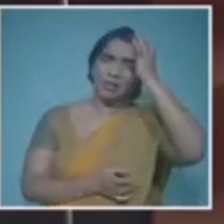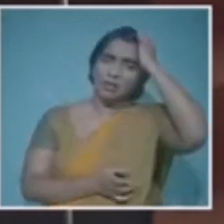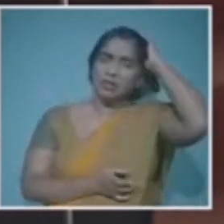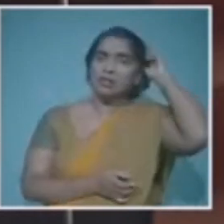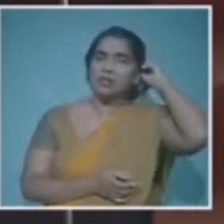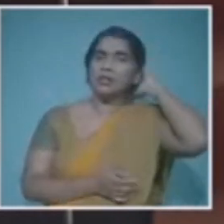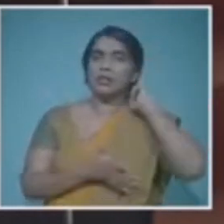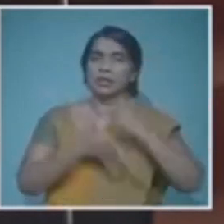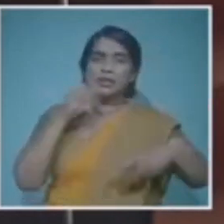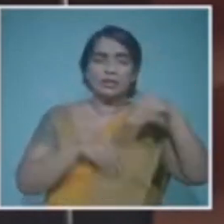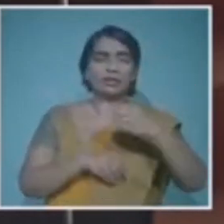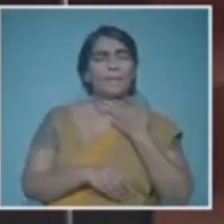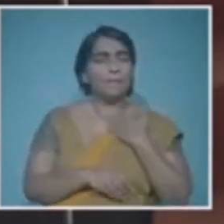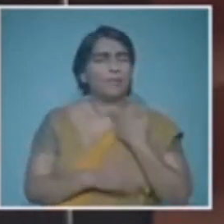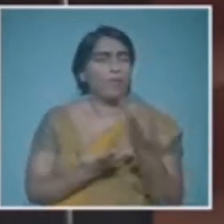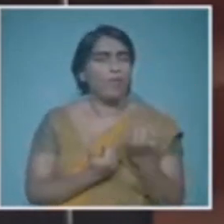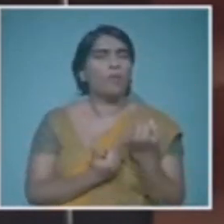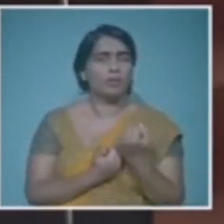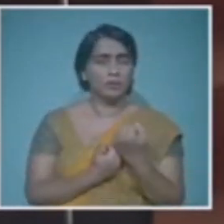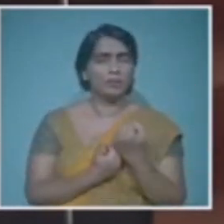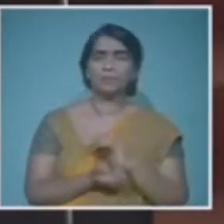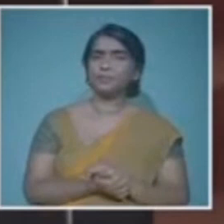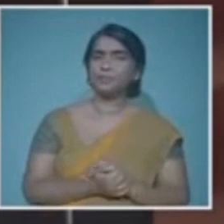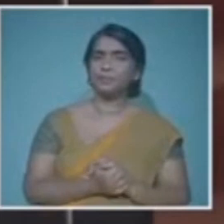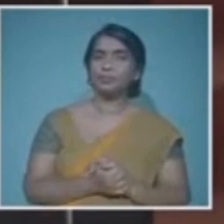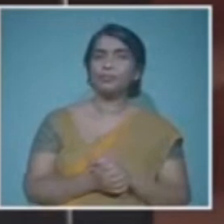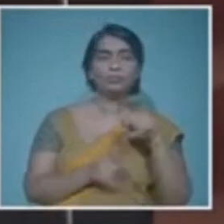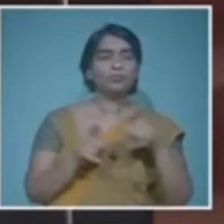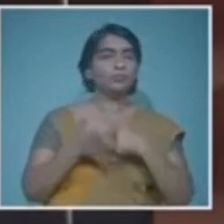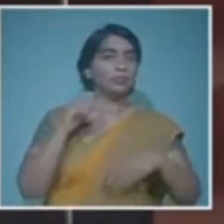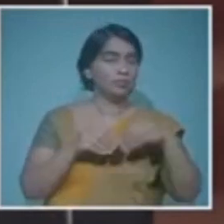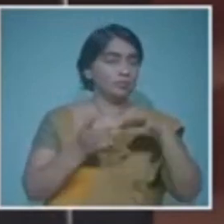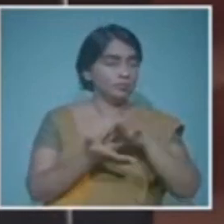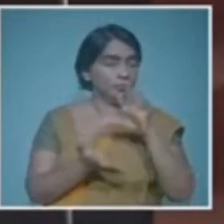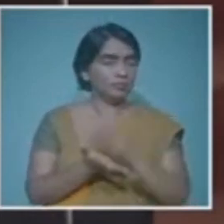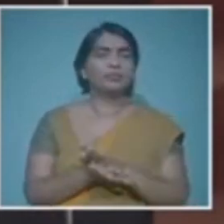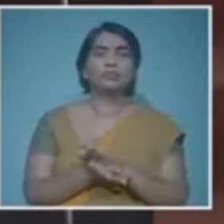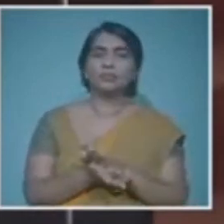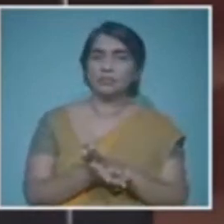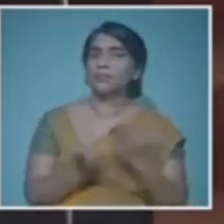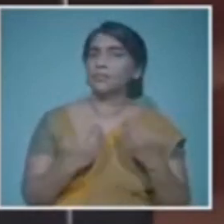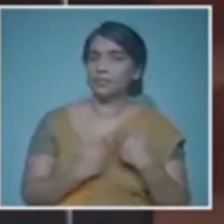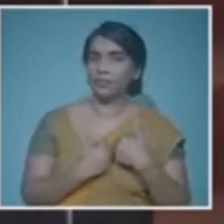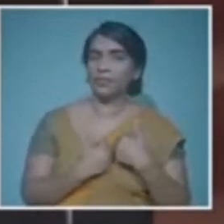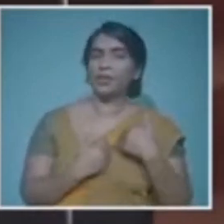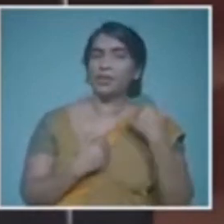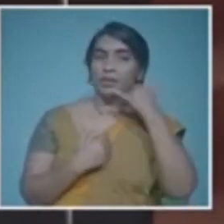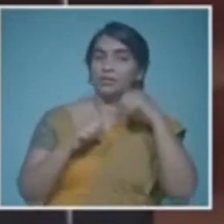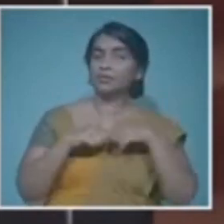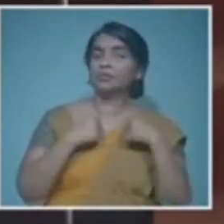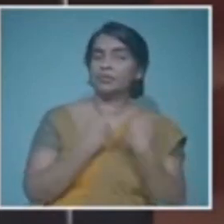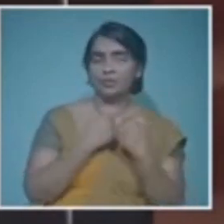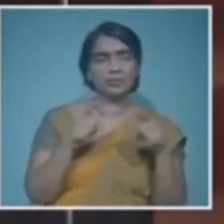පිපාසයෙන් ඉන්නේ ඡන්දකට. කාලය අවසන් වෙනවා කරු මන්ත්‍රී. පිපාසයෙන් ඉන්නේ ඡන්දකට. එමෙසම මේ ඡන්ද තියන්න. අපි සබකි ජන